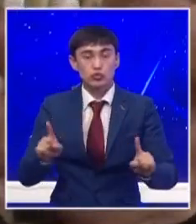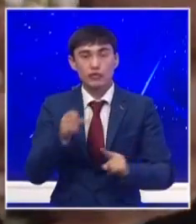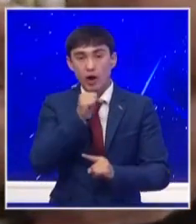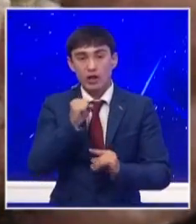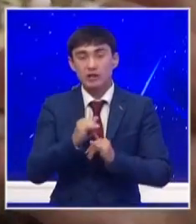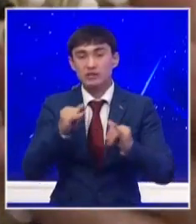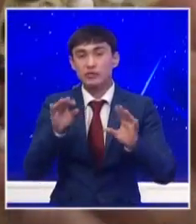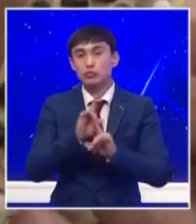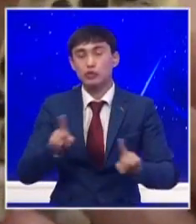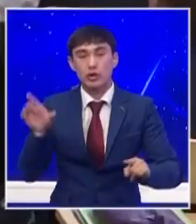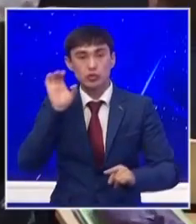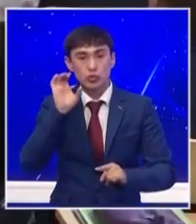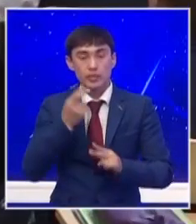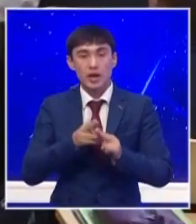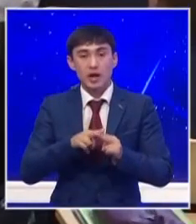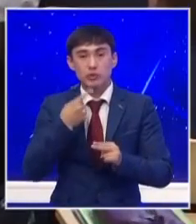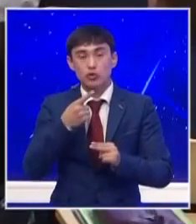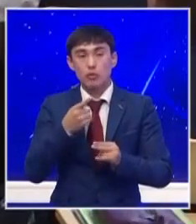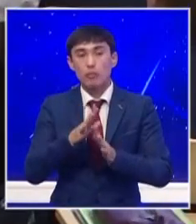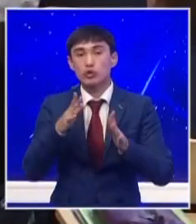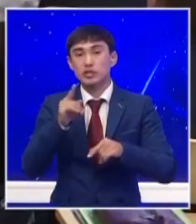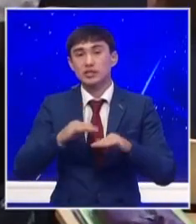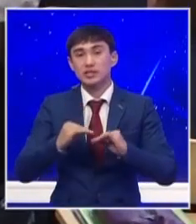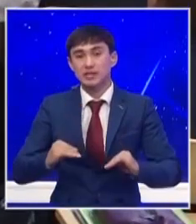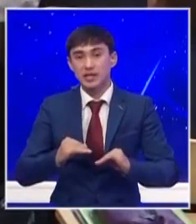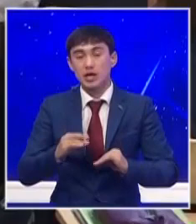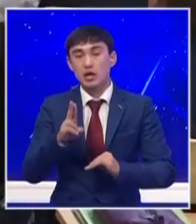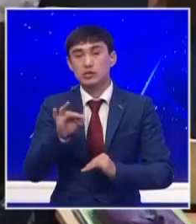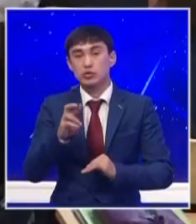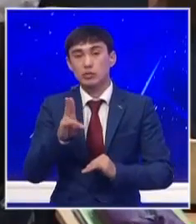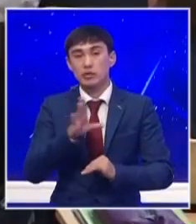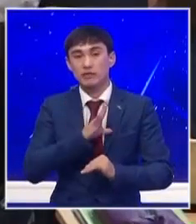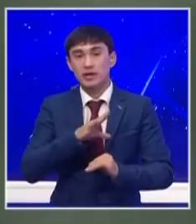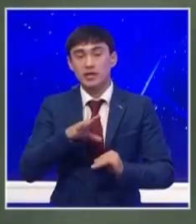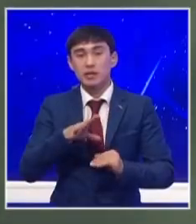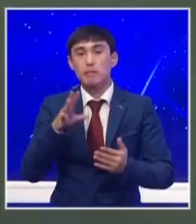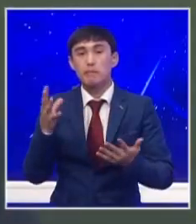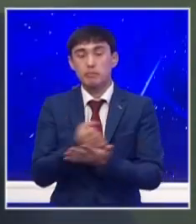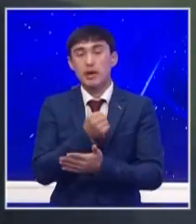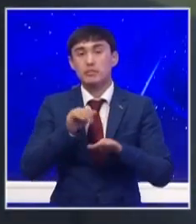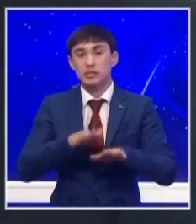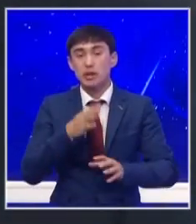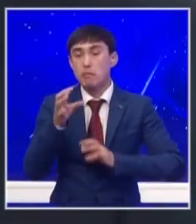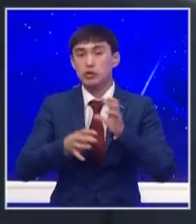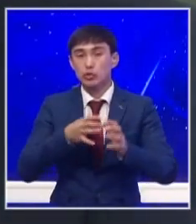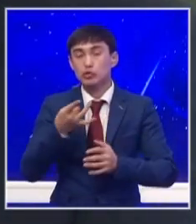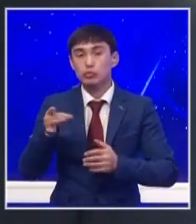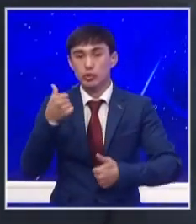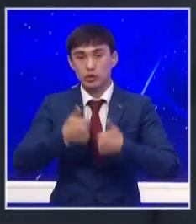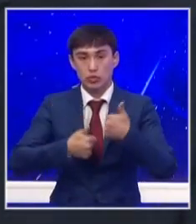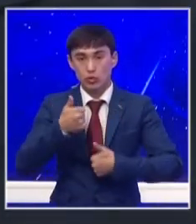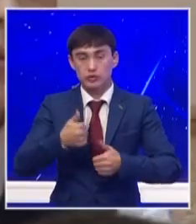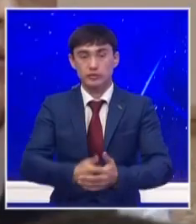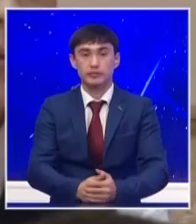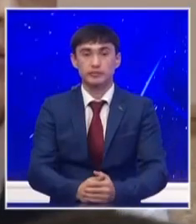и развивать музыкальный слух стоит отметить что большая часть воспитанников касына кужахметова занимает призовые места на международных и республиканских